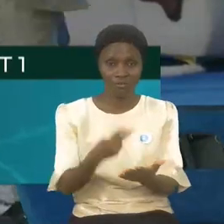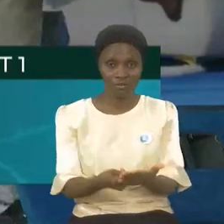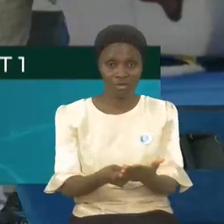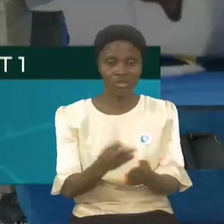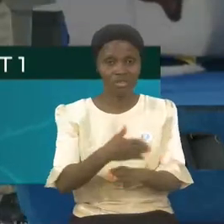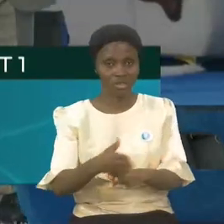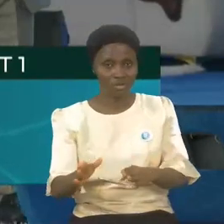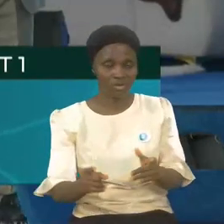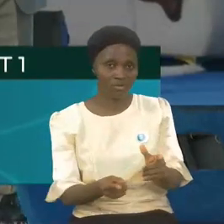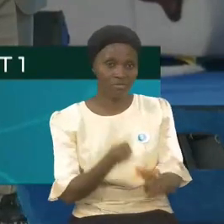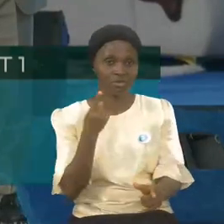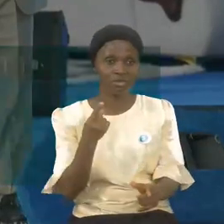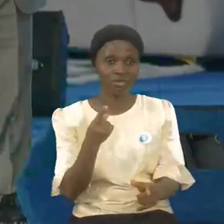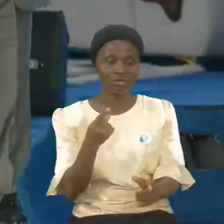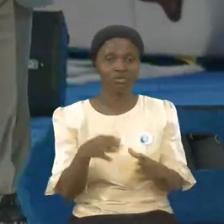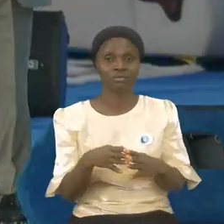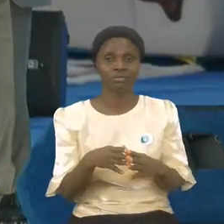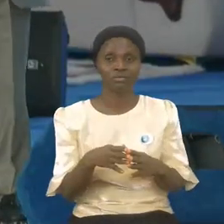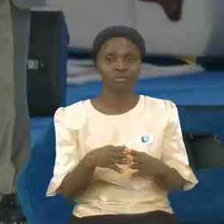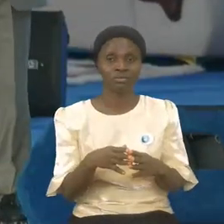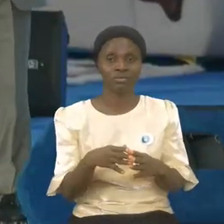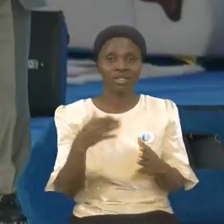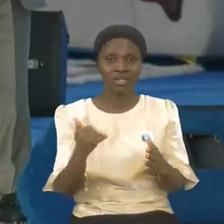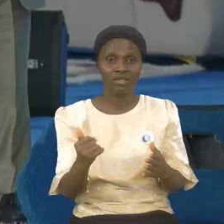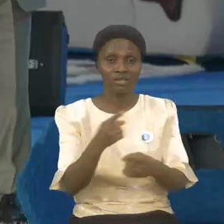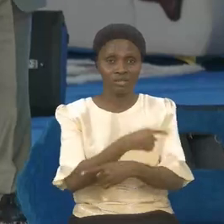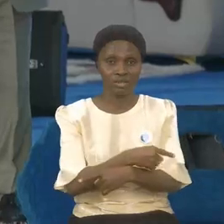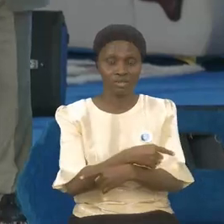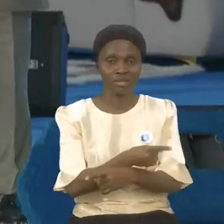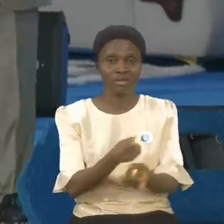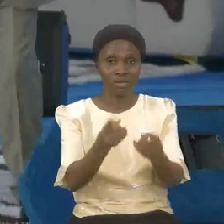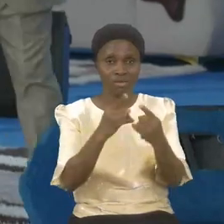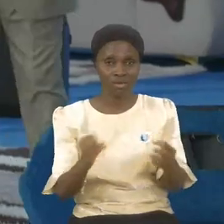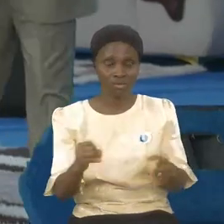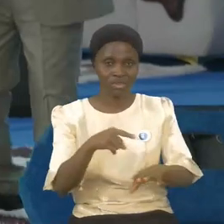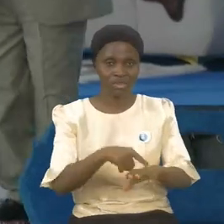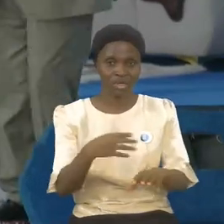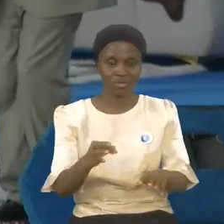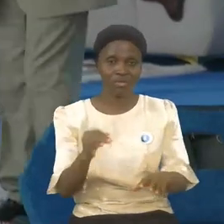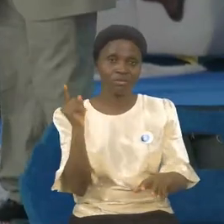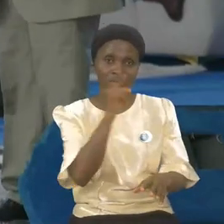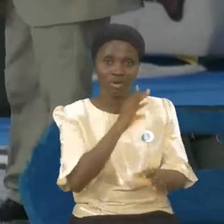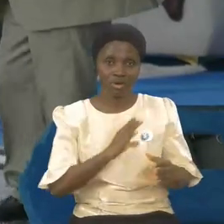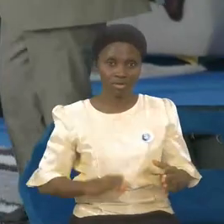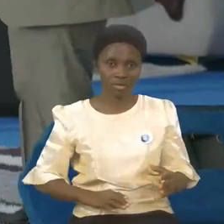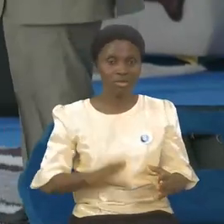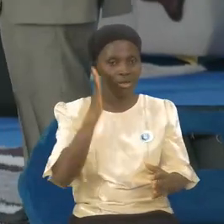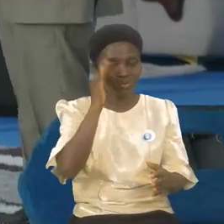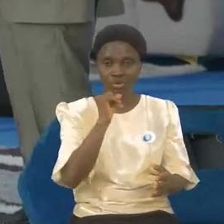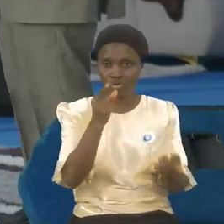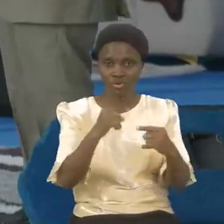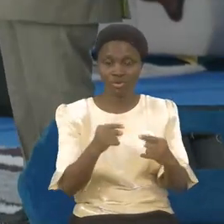faut que l'apostasie soit arrivé auparavant le temps de